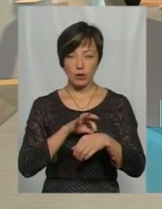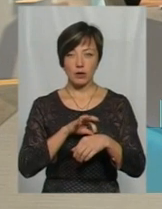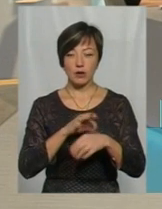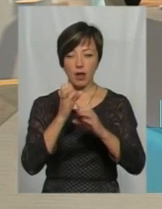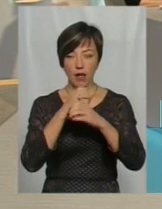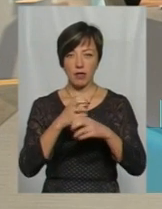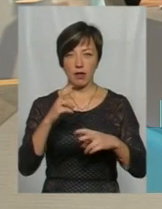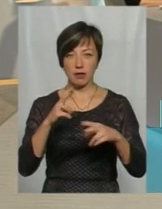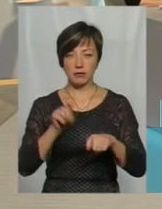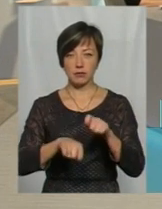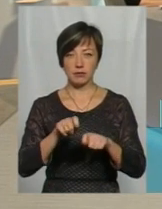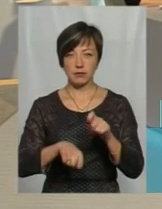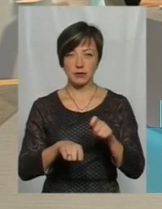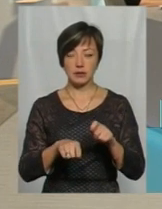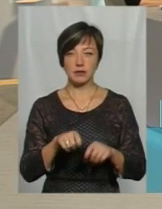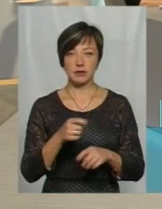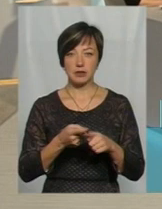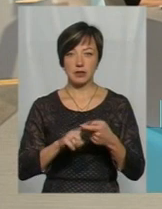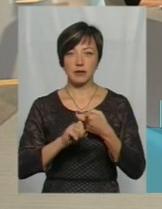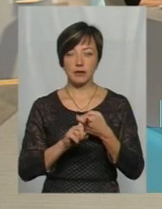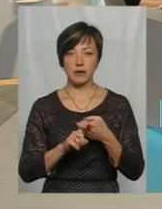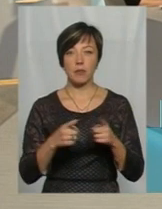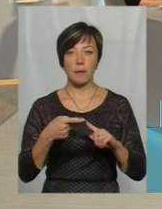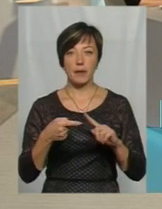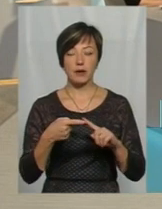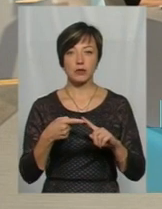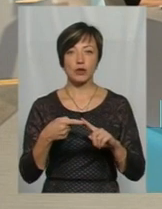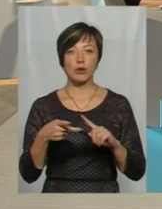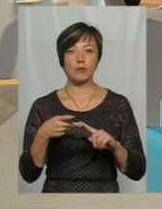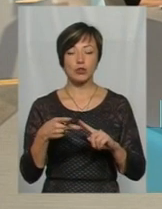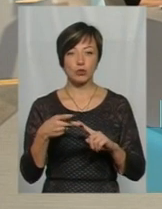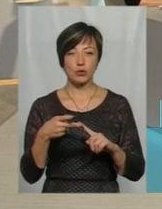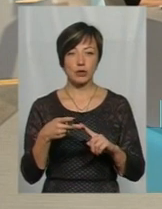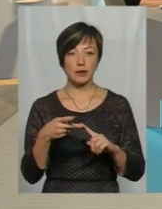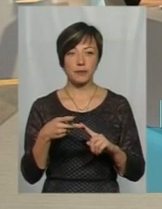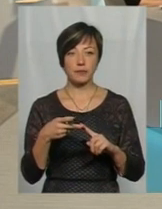була виділена сальмонелла ентерітідіс. Це по-перше. По-друге,